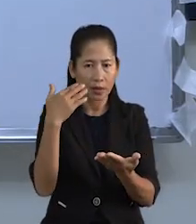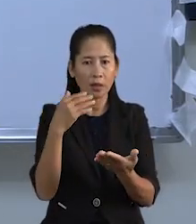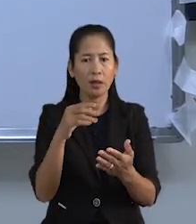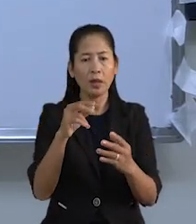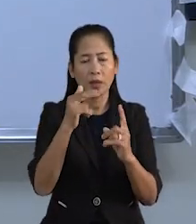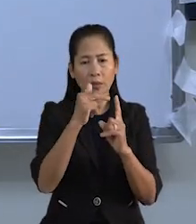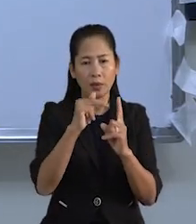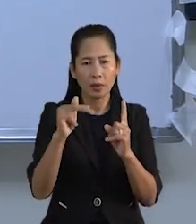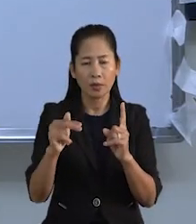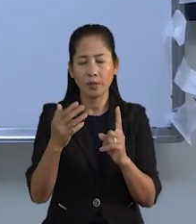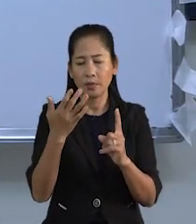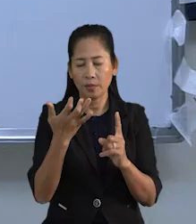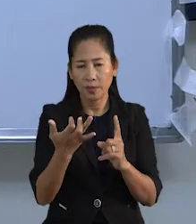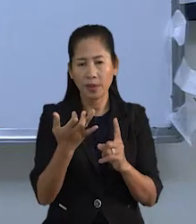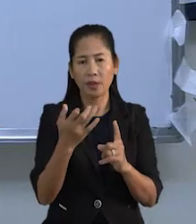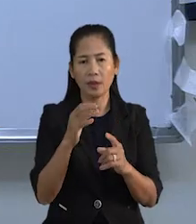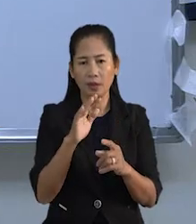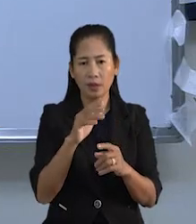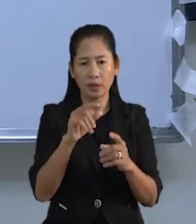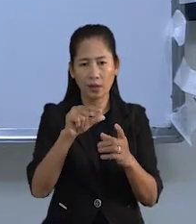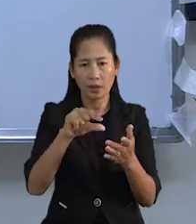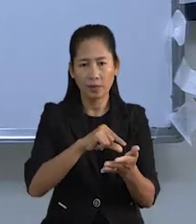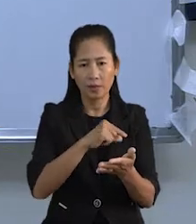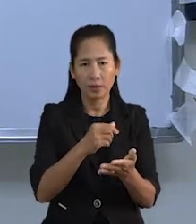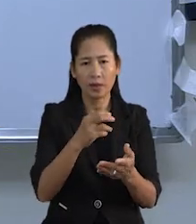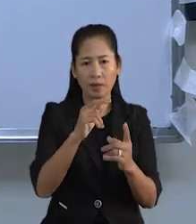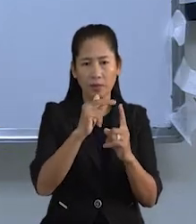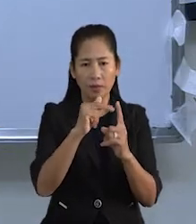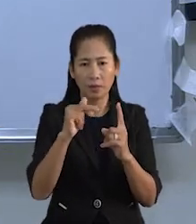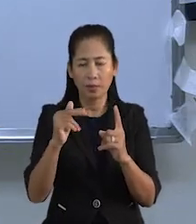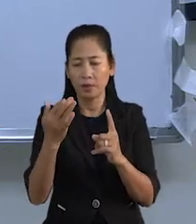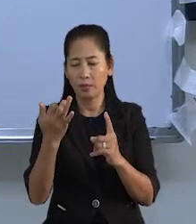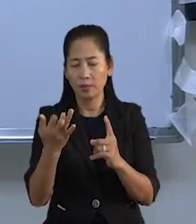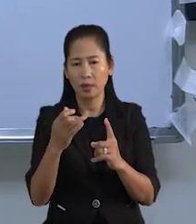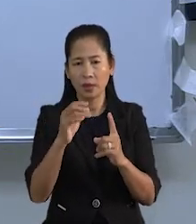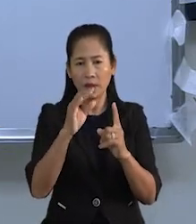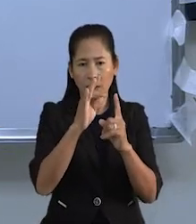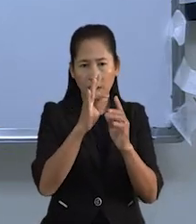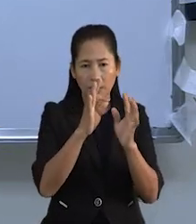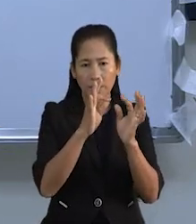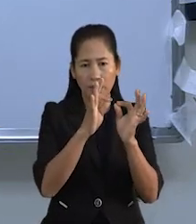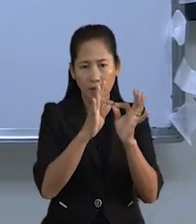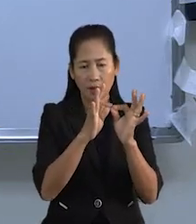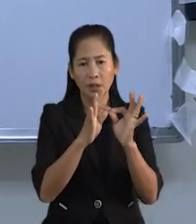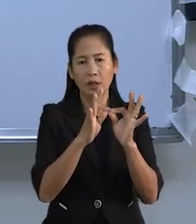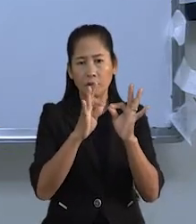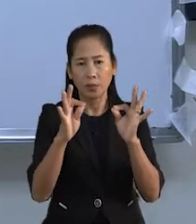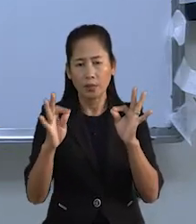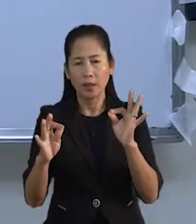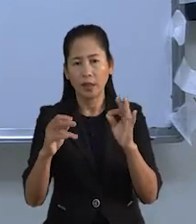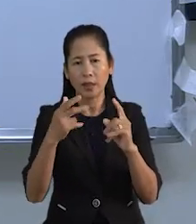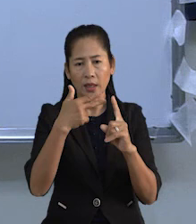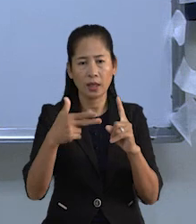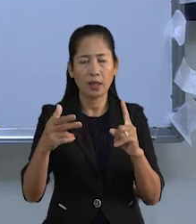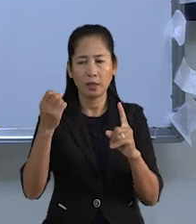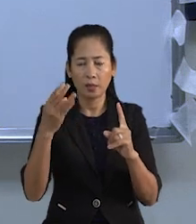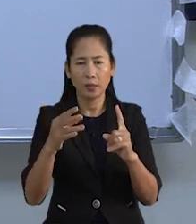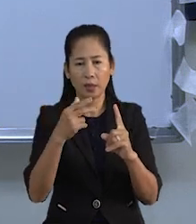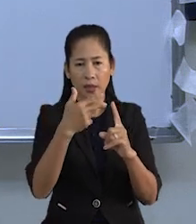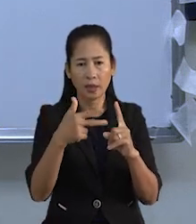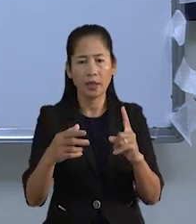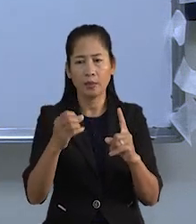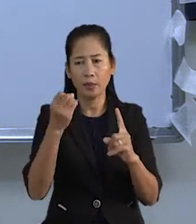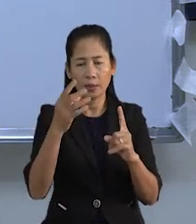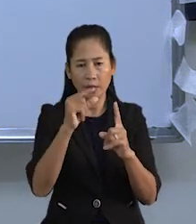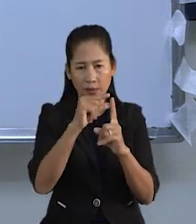បទពាក្យ7របស់យើងតើកំណាប់បទពាក្យ7ក្នុងមួយវគ្គមានប៉ុន្មានឃ្លាហើយក្នុងមួយឃ្លាមាន